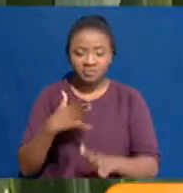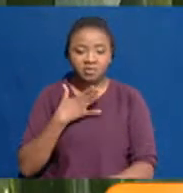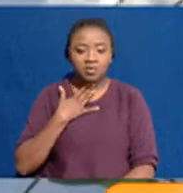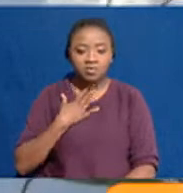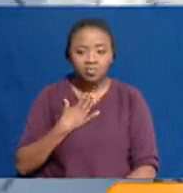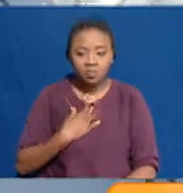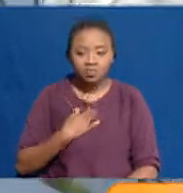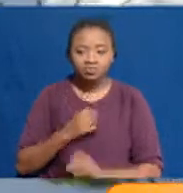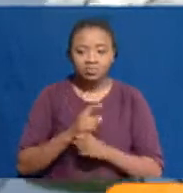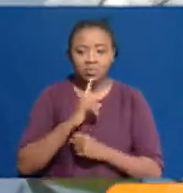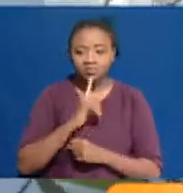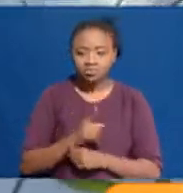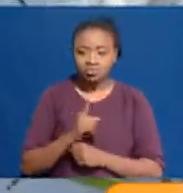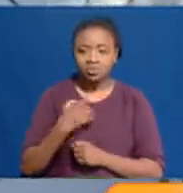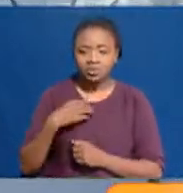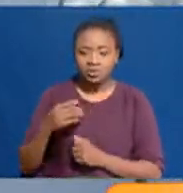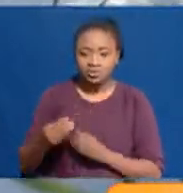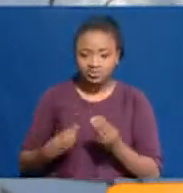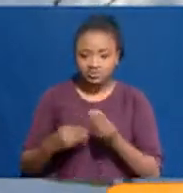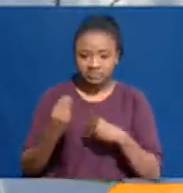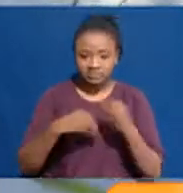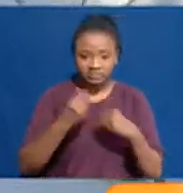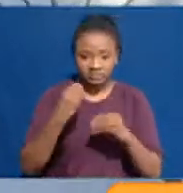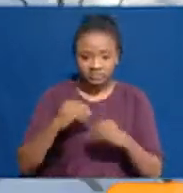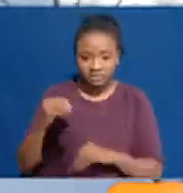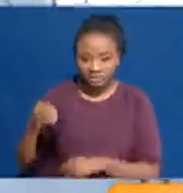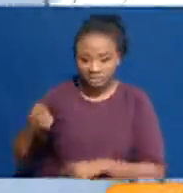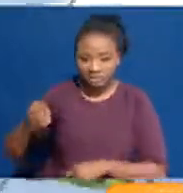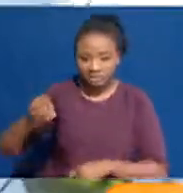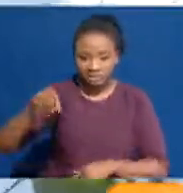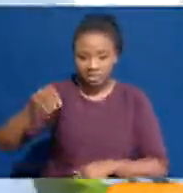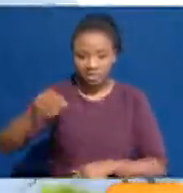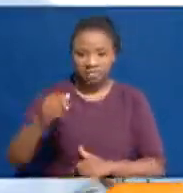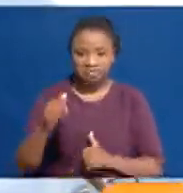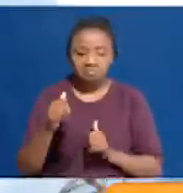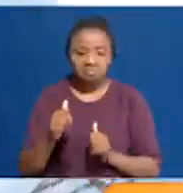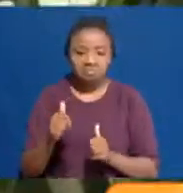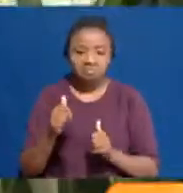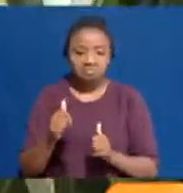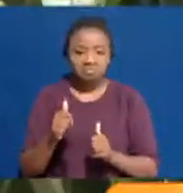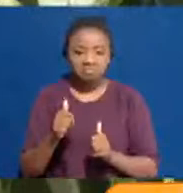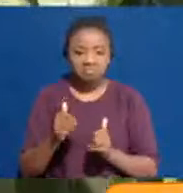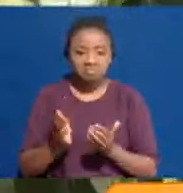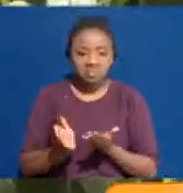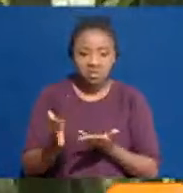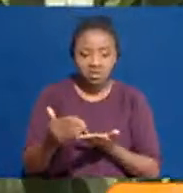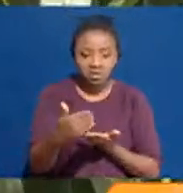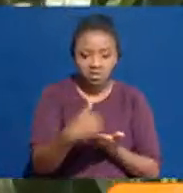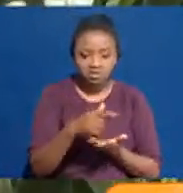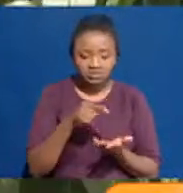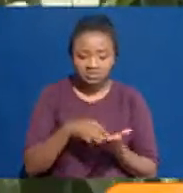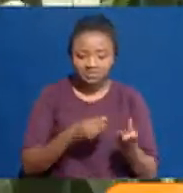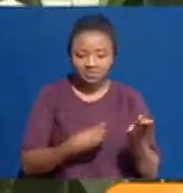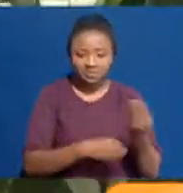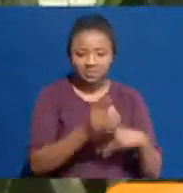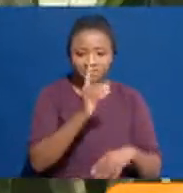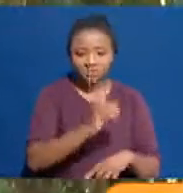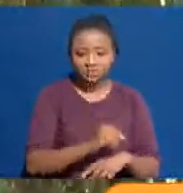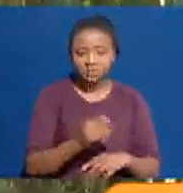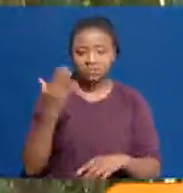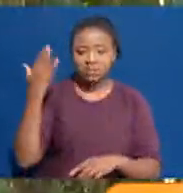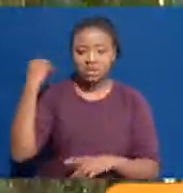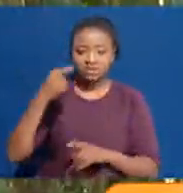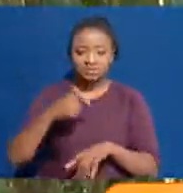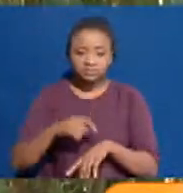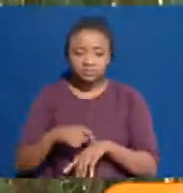kwa bei nzuri ili kutopata hasara. Msimu uliopita wakulima wanasema walitumia shilingi